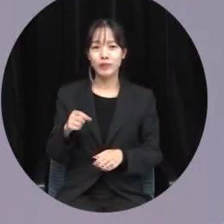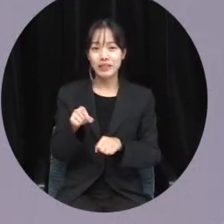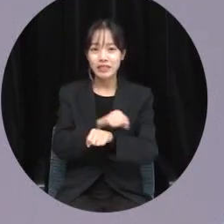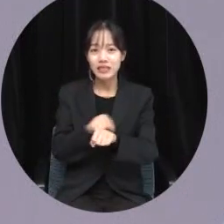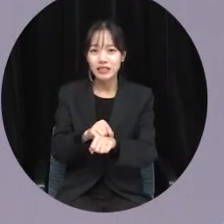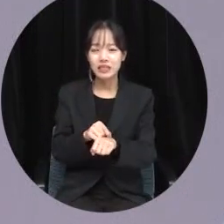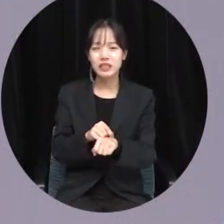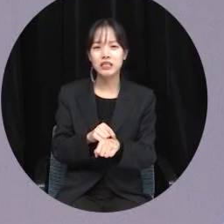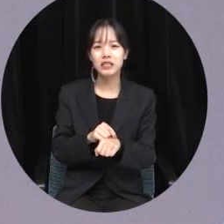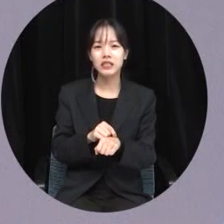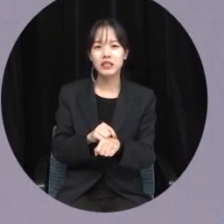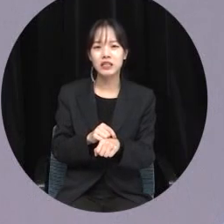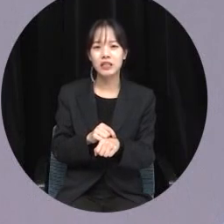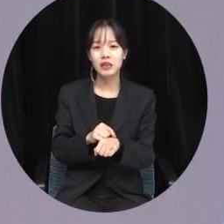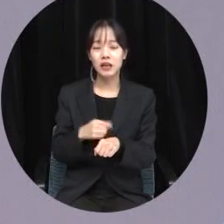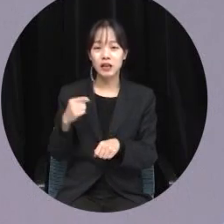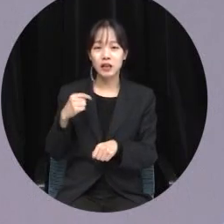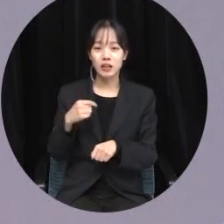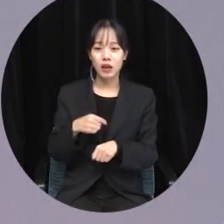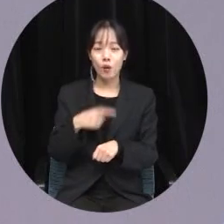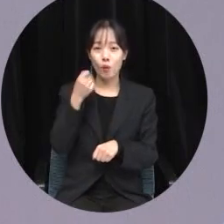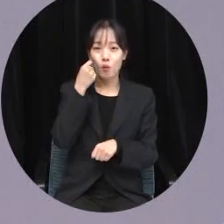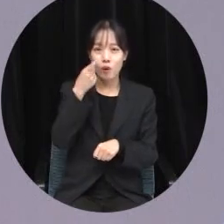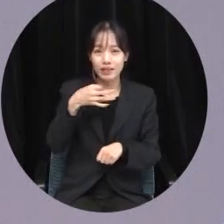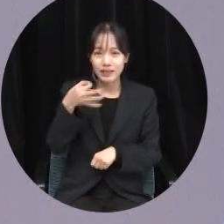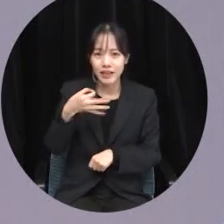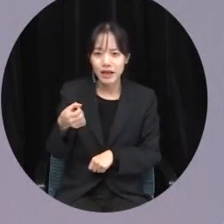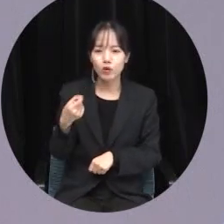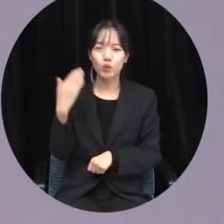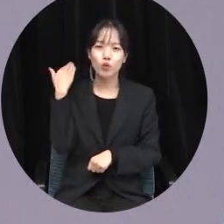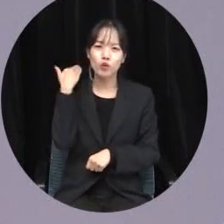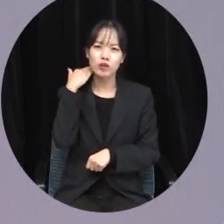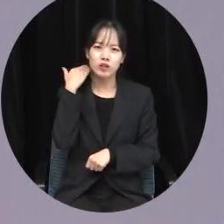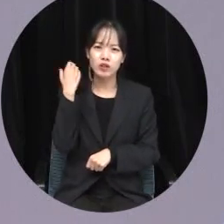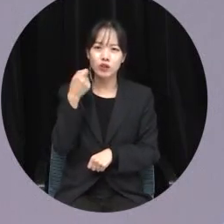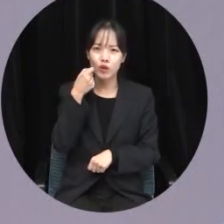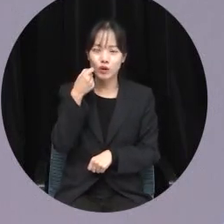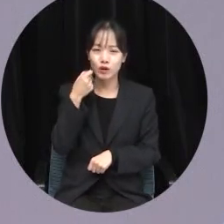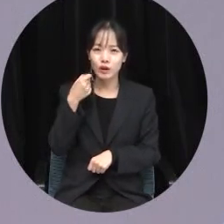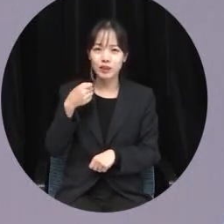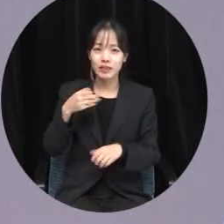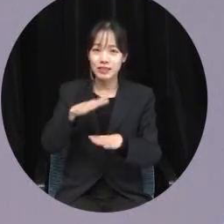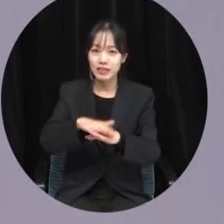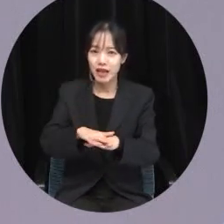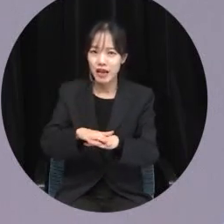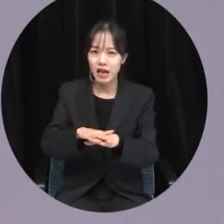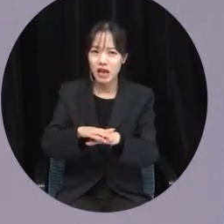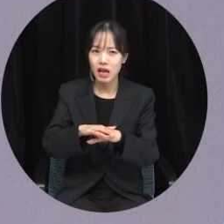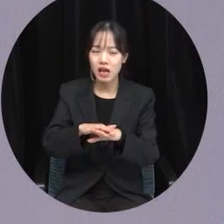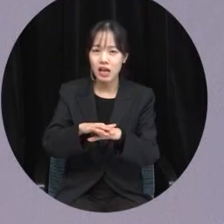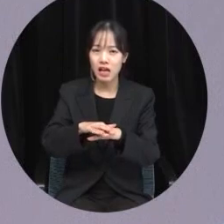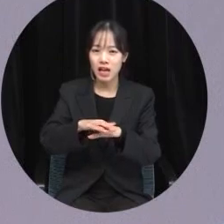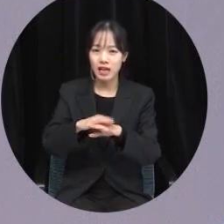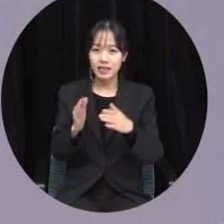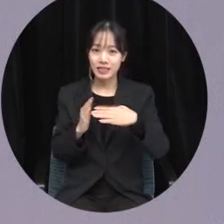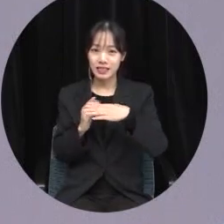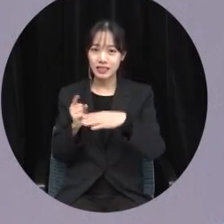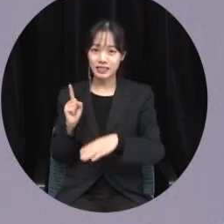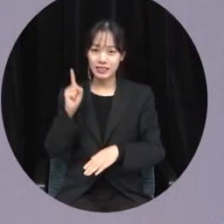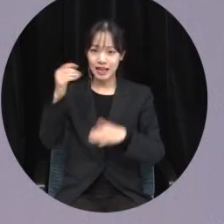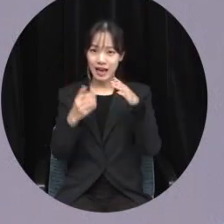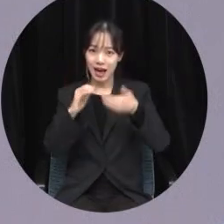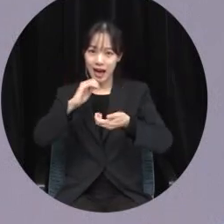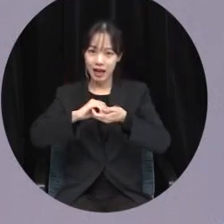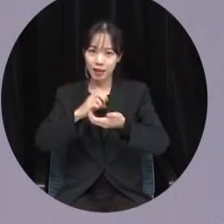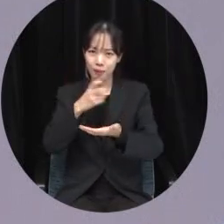폐지하여야 합니다. 동시에 지금 우리 양천구가 확대 실시하려고 하고 있는